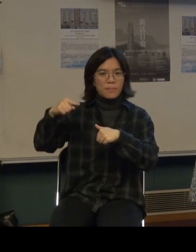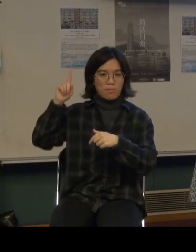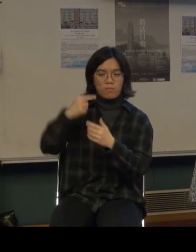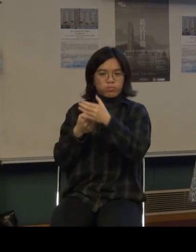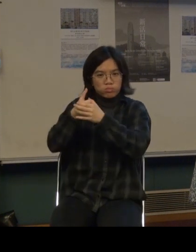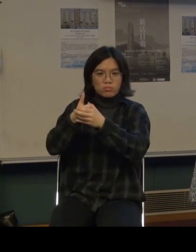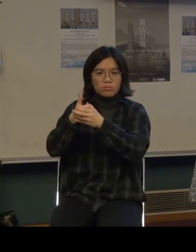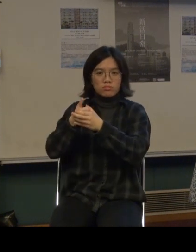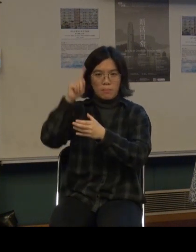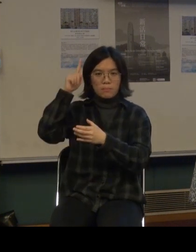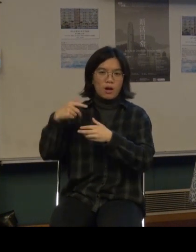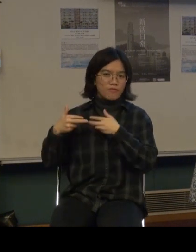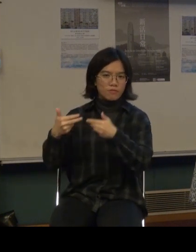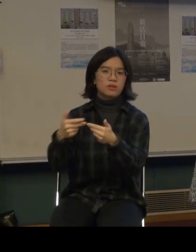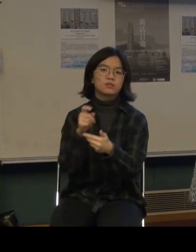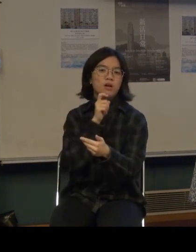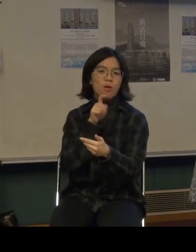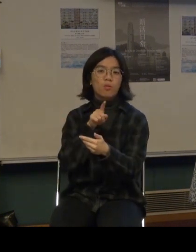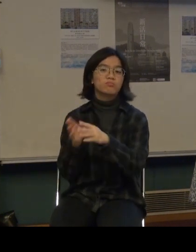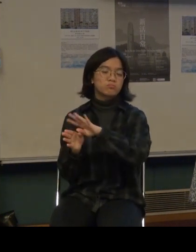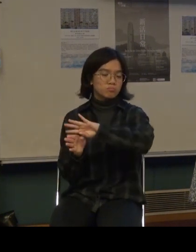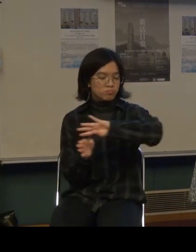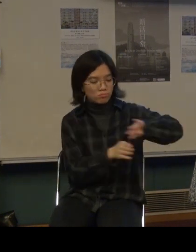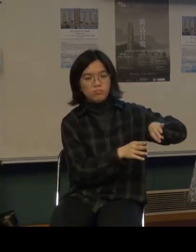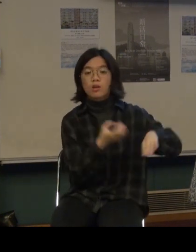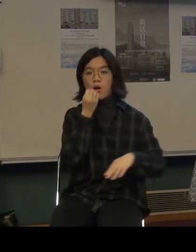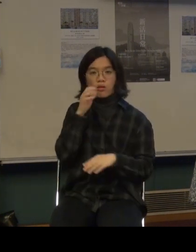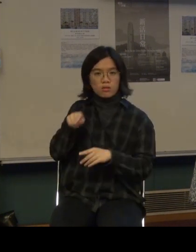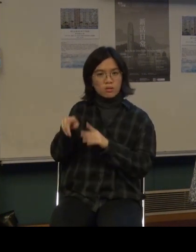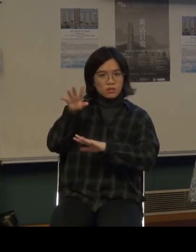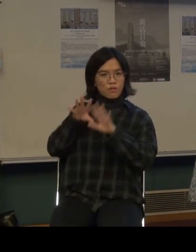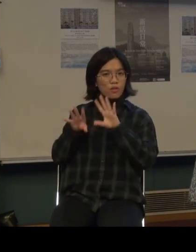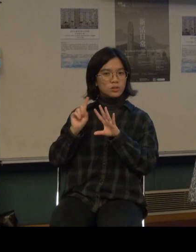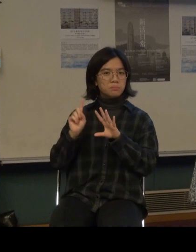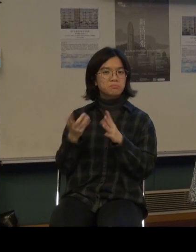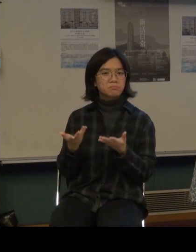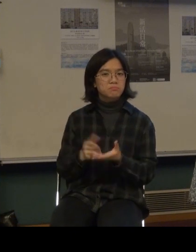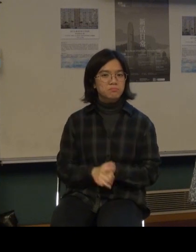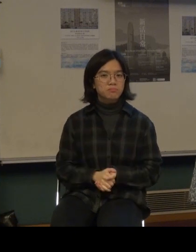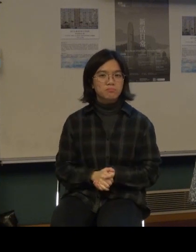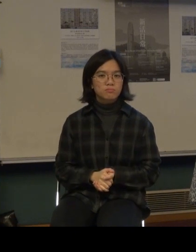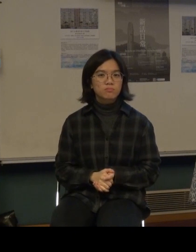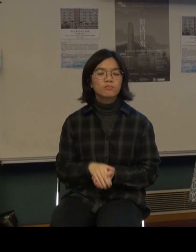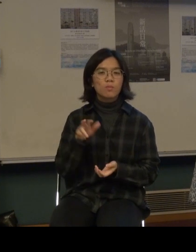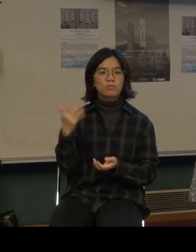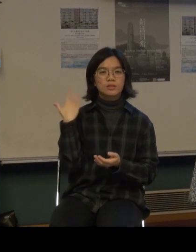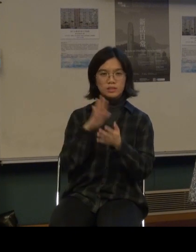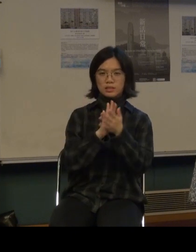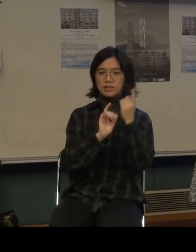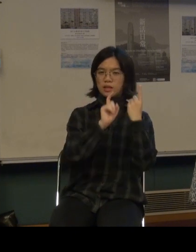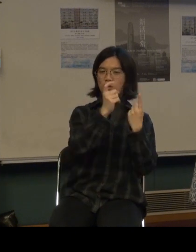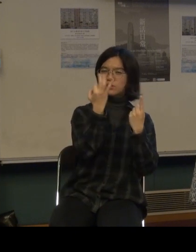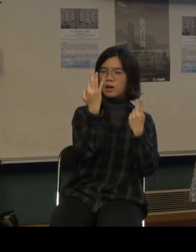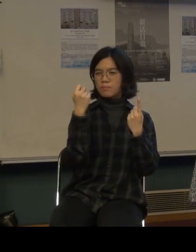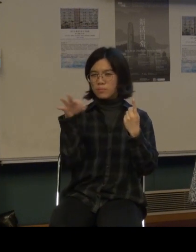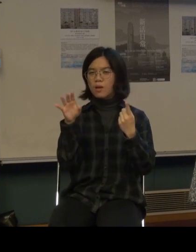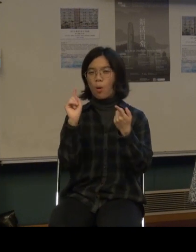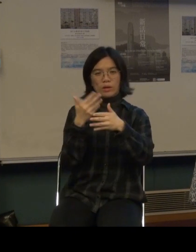生。但是在香港的情況是怎樣呢？我們看到在30年代或者再早一